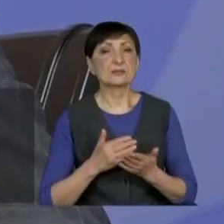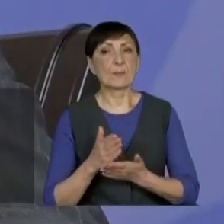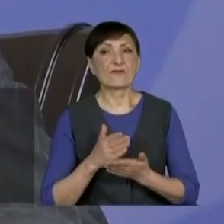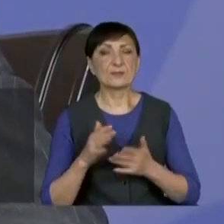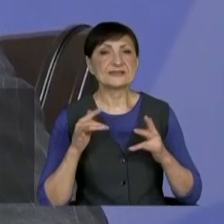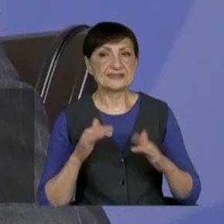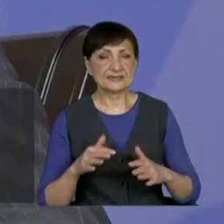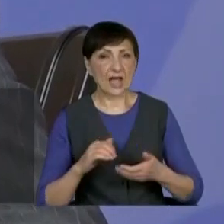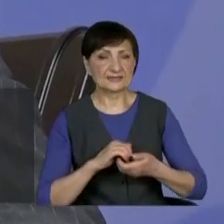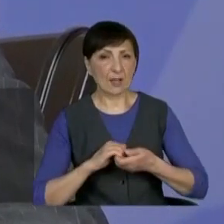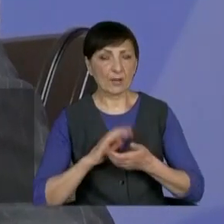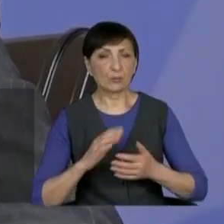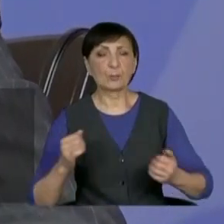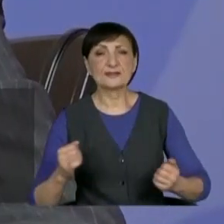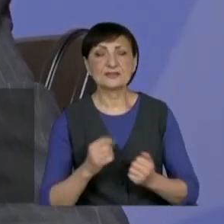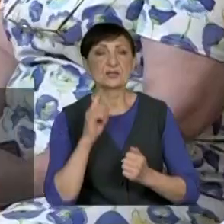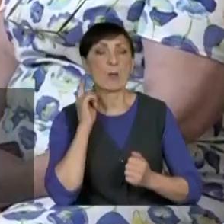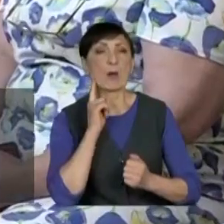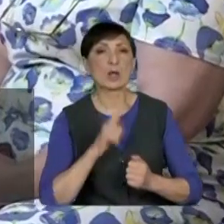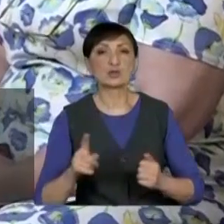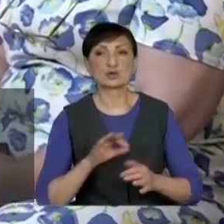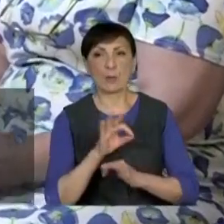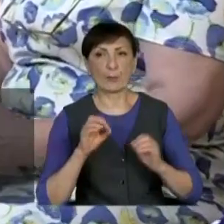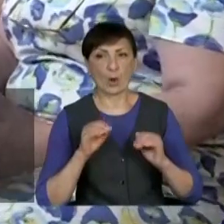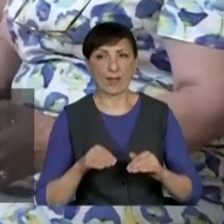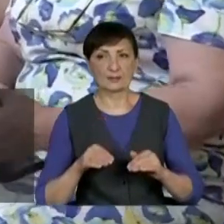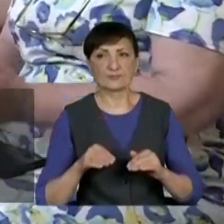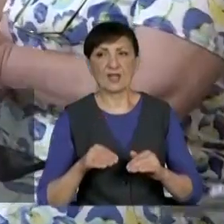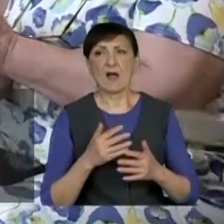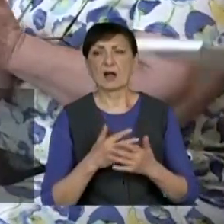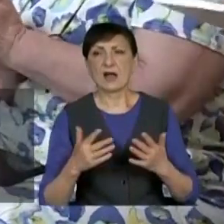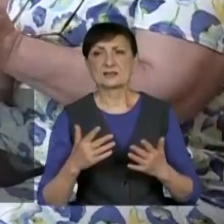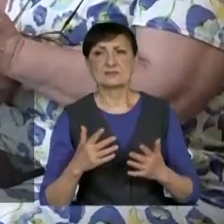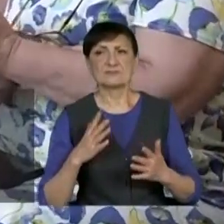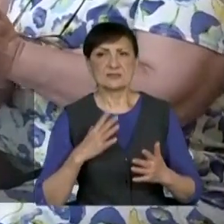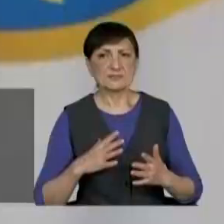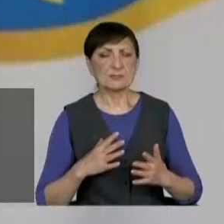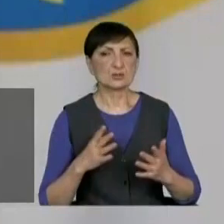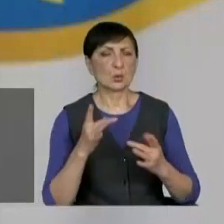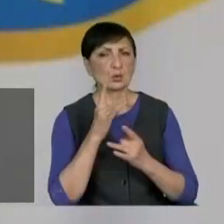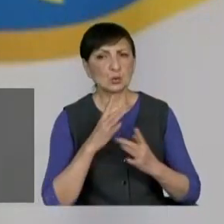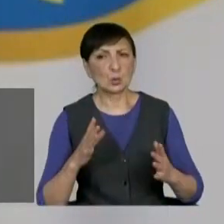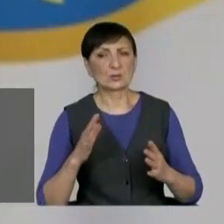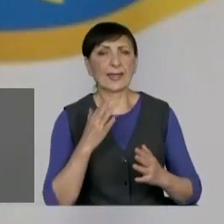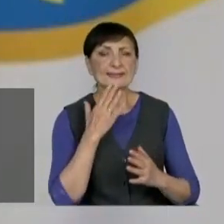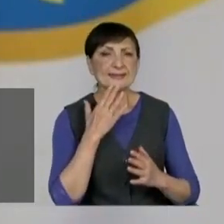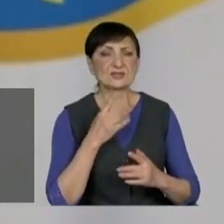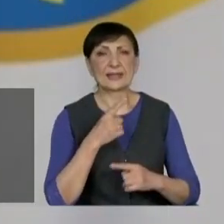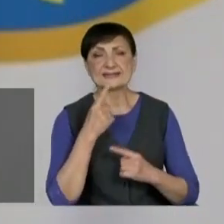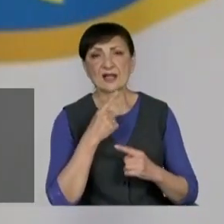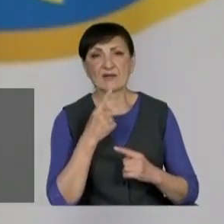деятельности Ассамблеи будет поддержка молодежных проектов, формирование нетерпимости культурной, этнической,